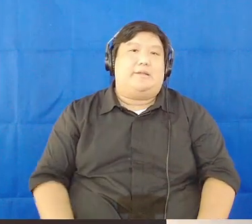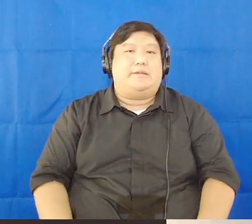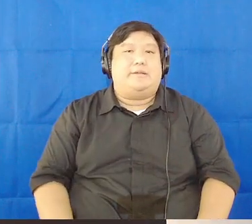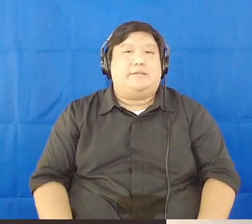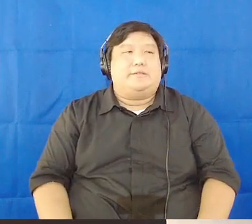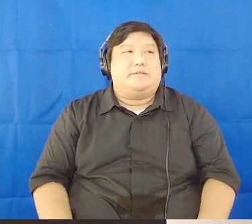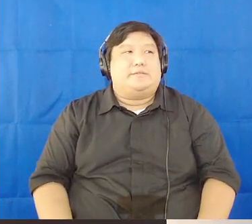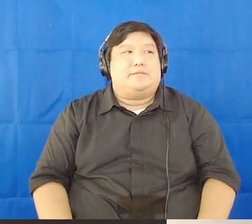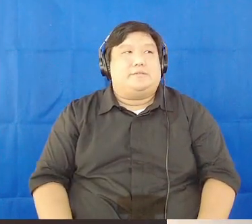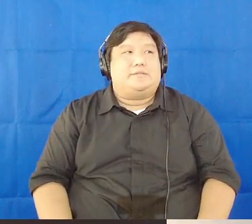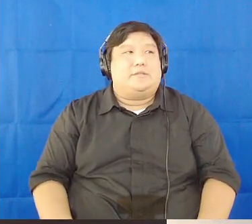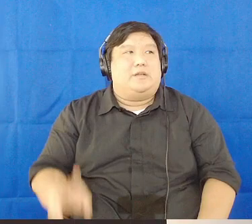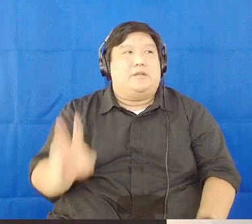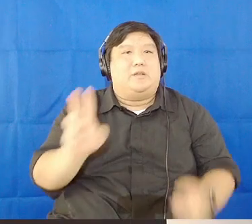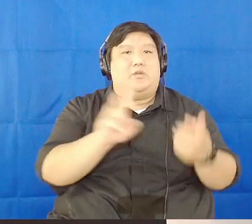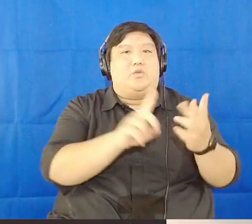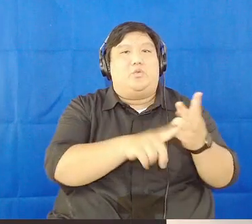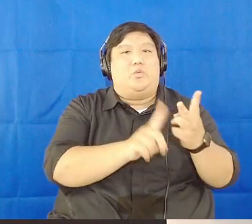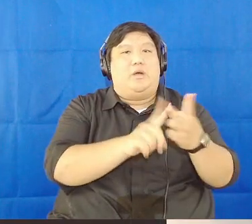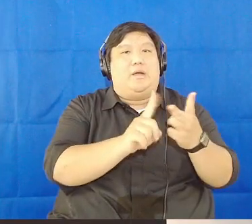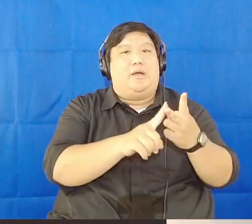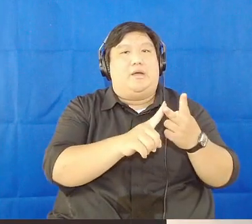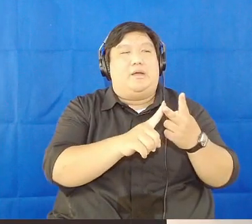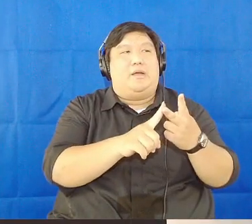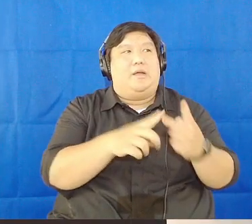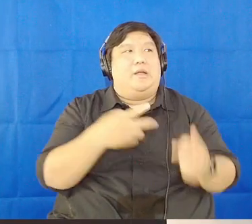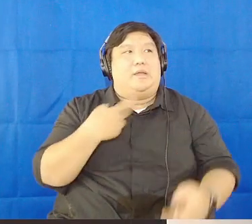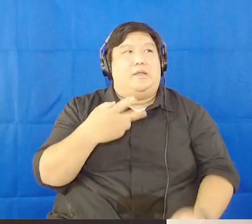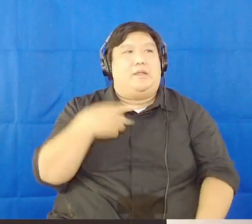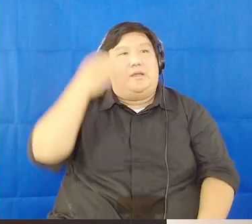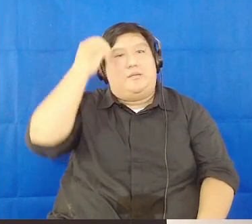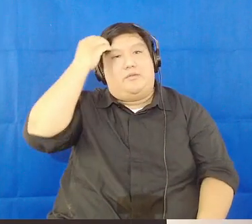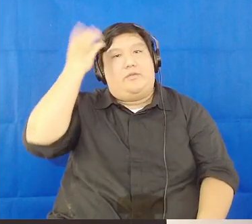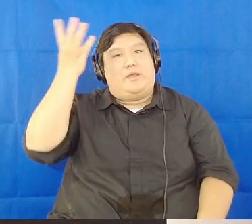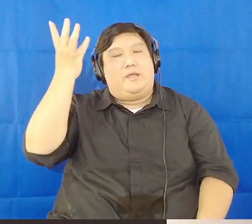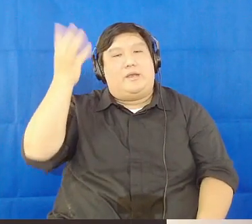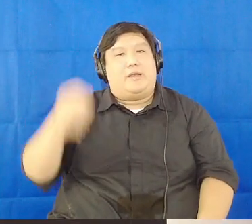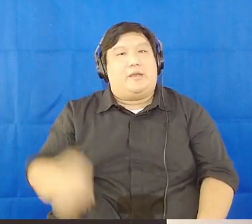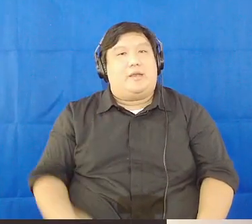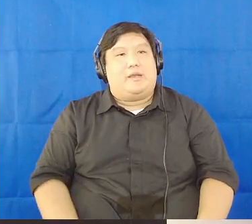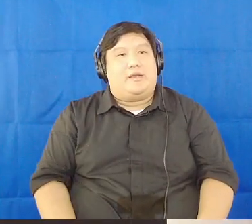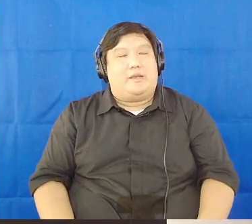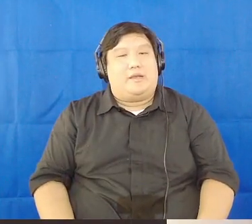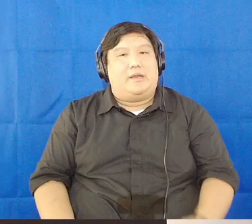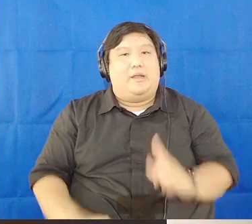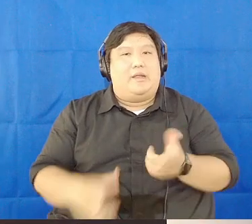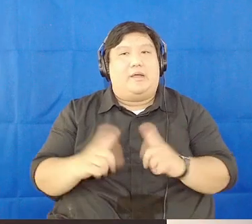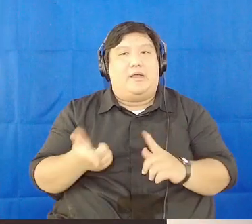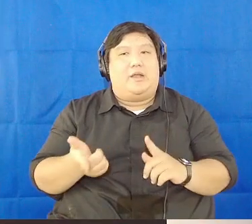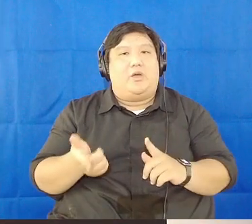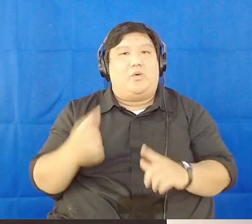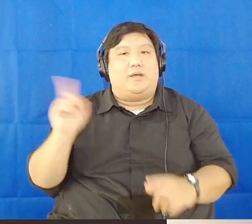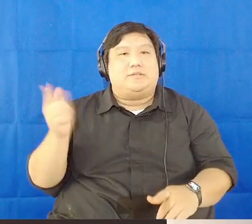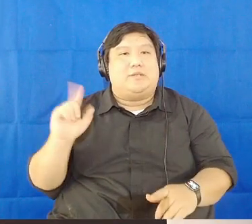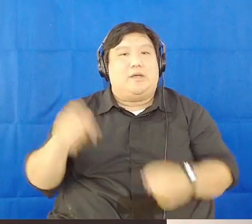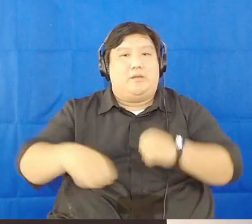Itu di satu. Lalu kemudian yang kedua, bisa jadi kita berpikir begini, lalu kalau kita hanya kemudian berbuat baik